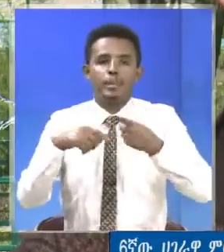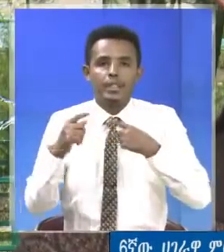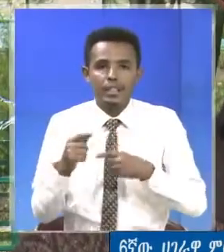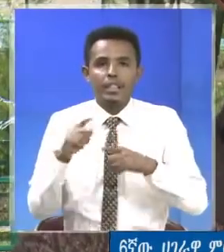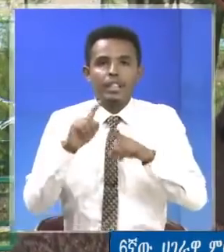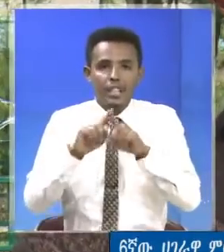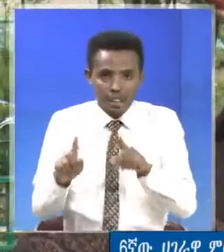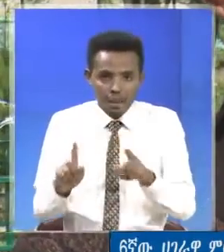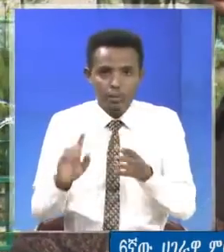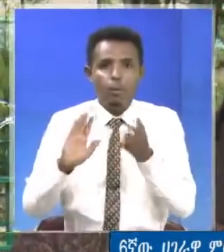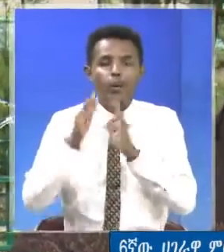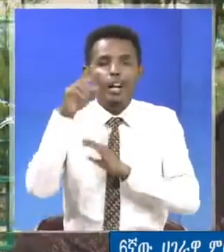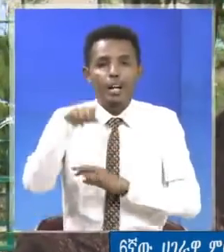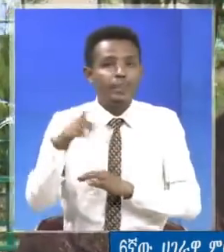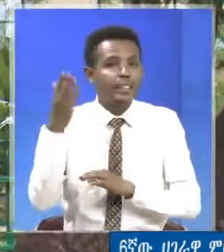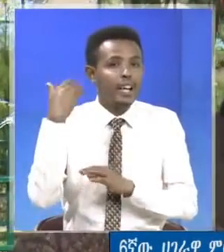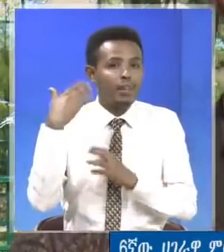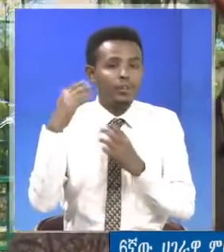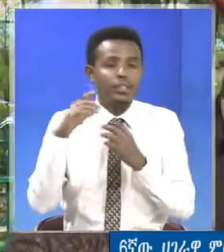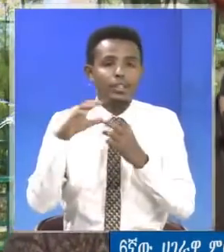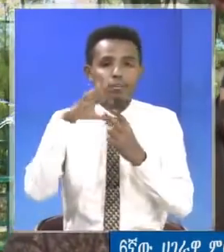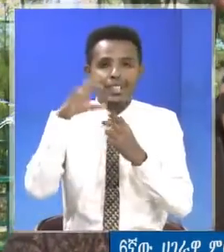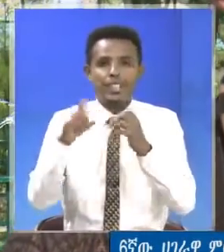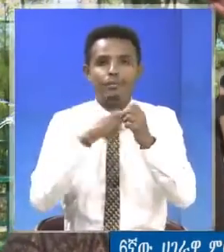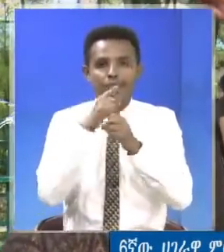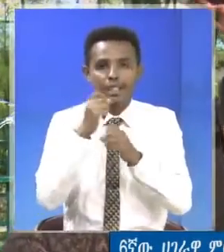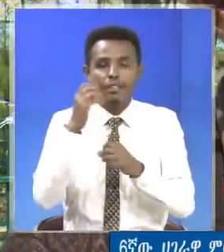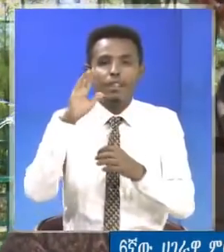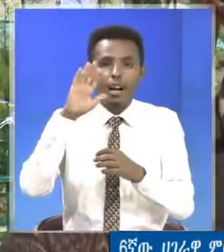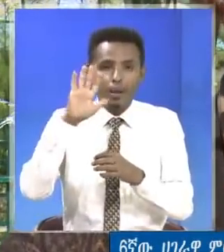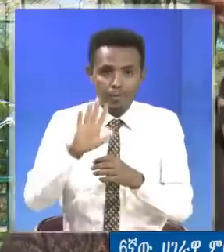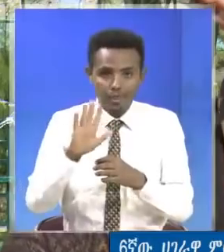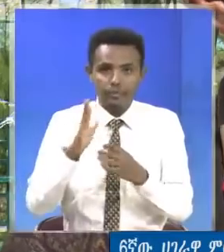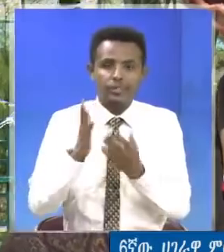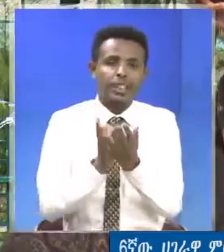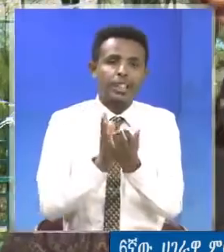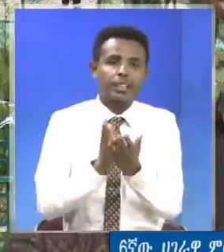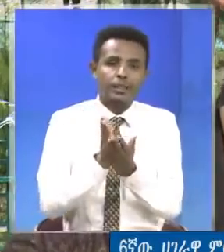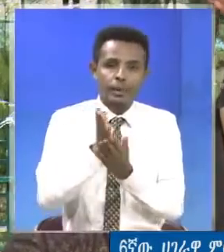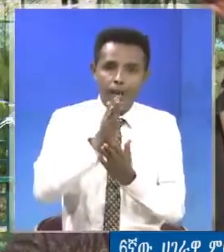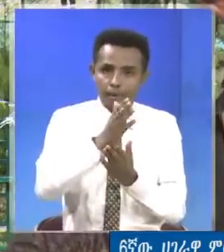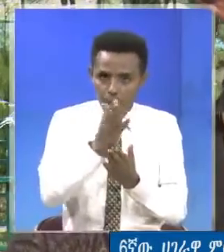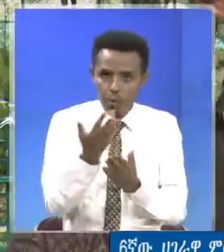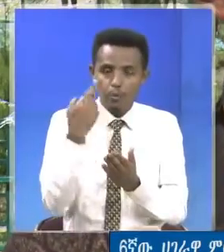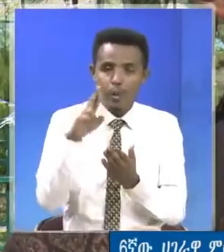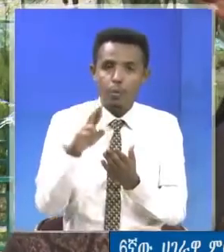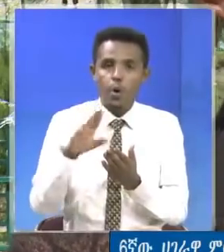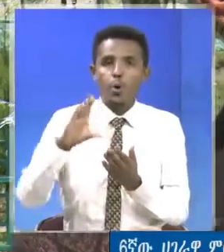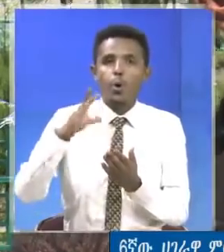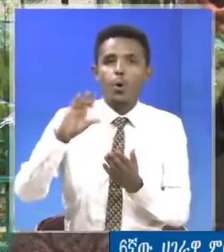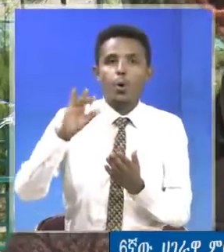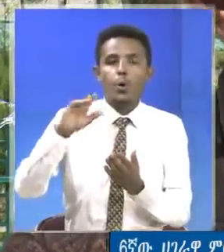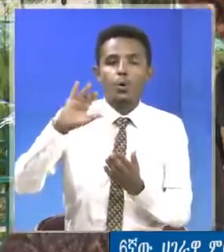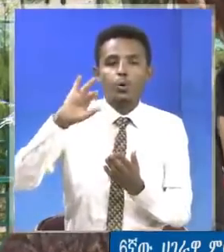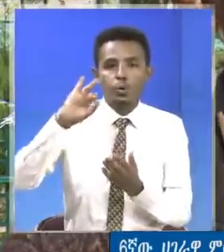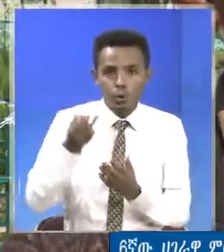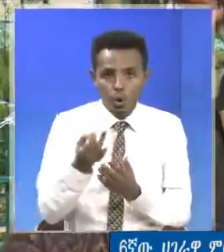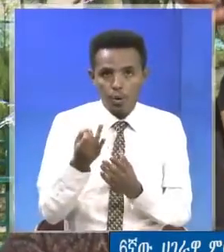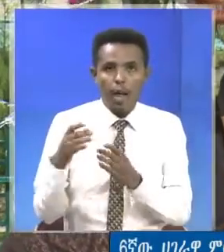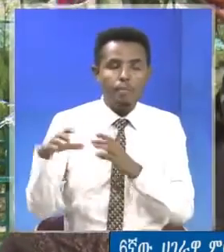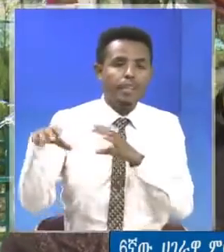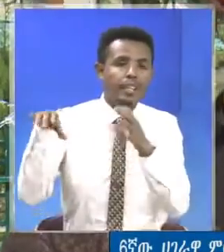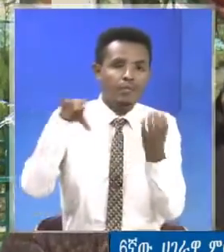ግን መሆን ያለበት እንዳለፉት የምርጫ ዓመታት አምስት የምርጫ ጊዜያት የተጭበረበረ ኮሮጆ የሚደፋበት ባልሆነ ባልተገባ